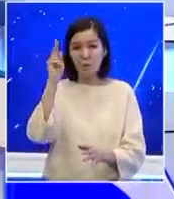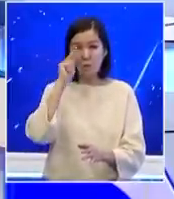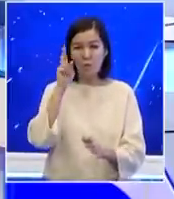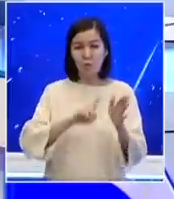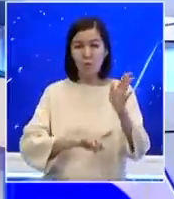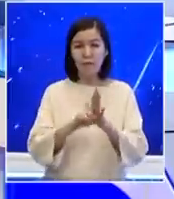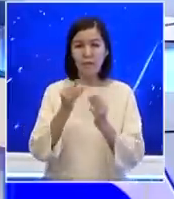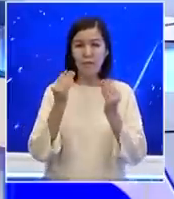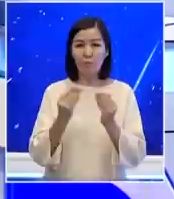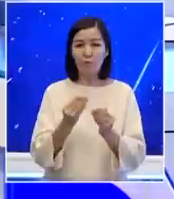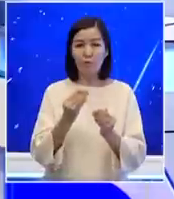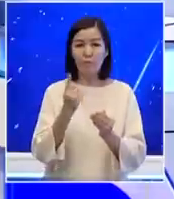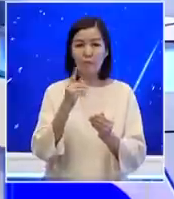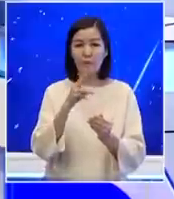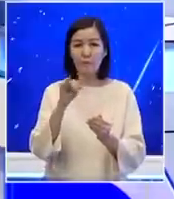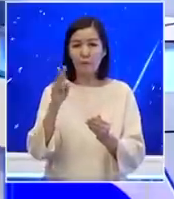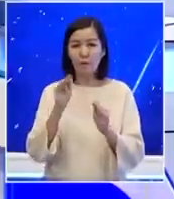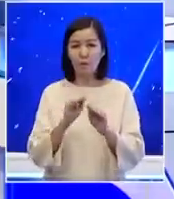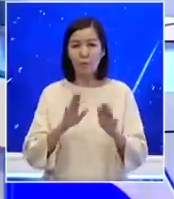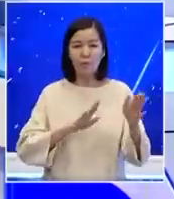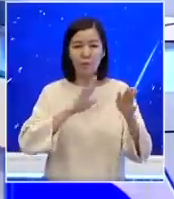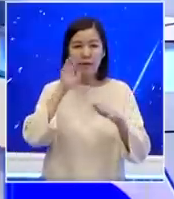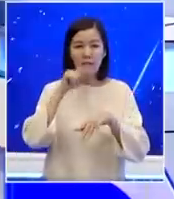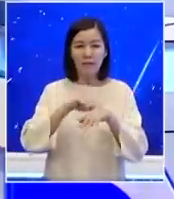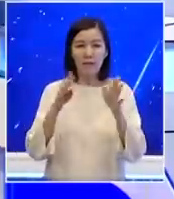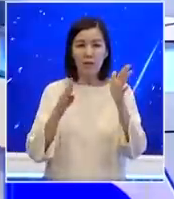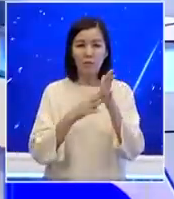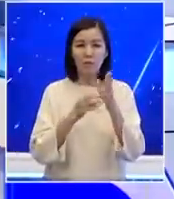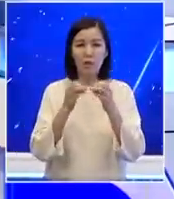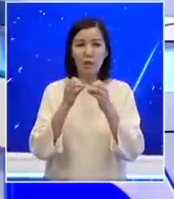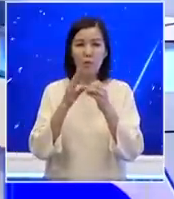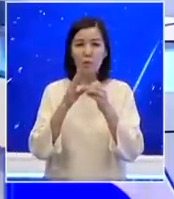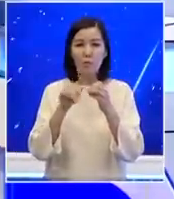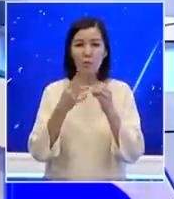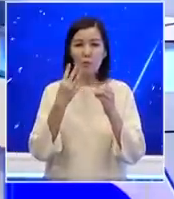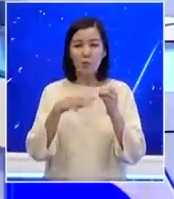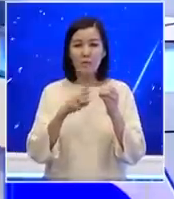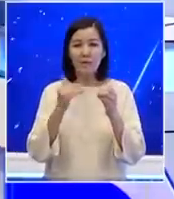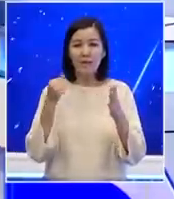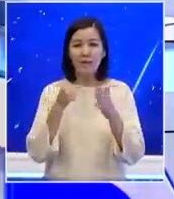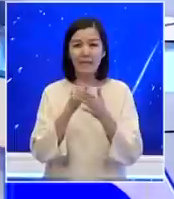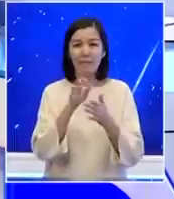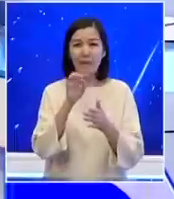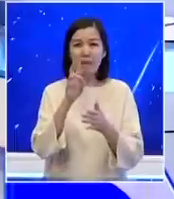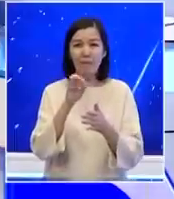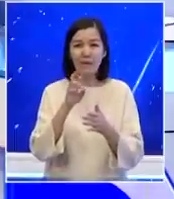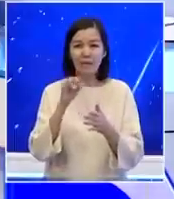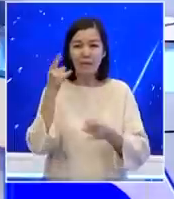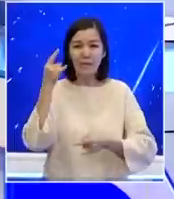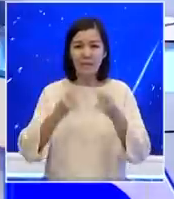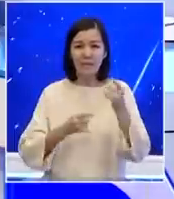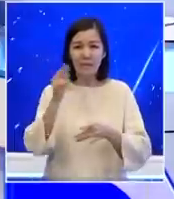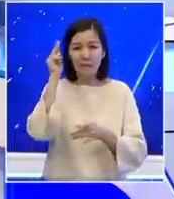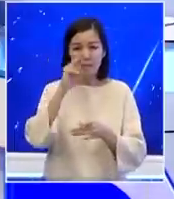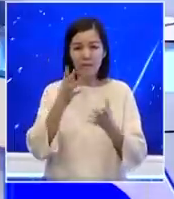басталды. Бүгіннен баста 1 миллионға жуық оқушы таңертеңгі 9-дан 14:30-ға дейін Балапан және Еларна телеарналы арқылы білім